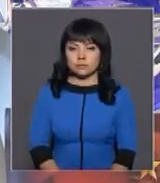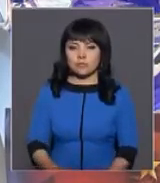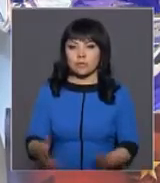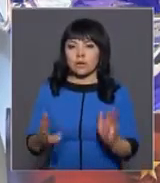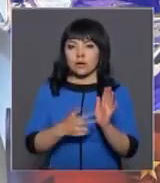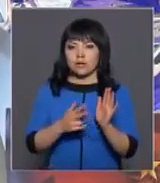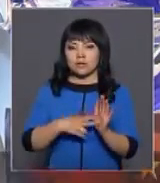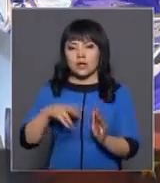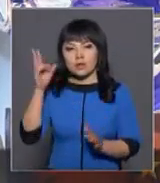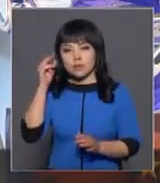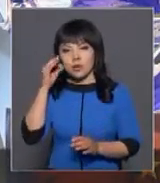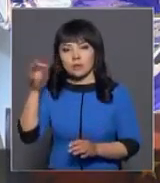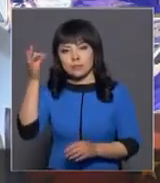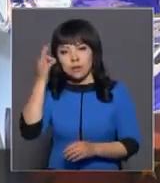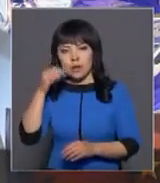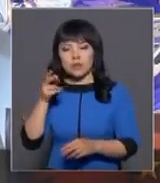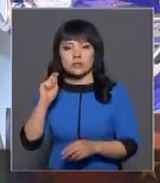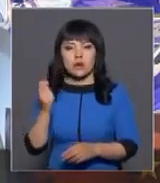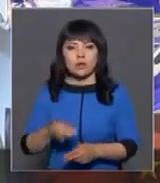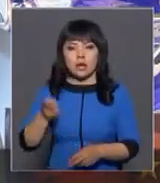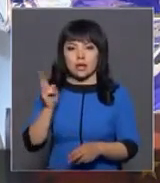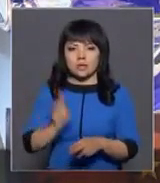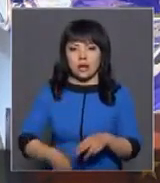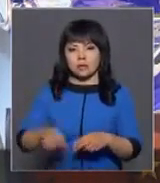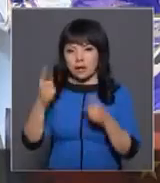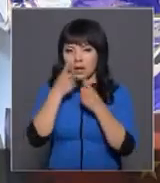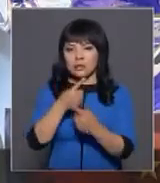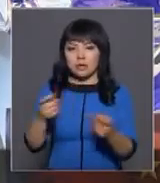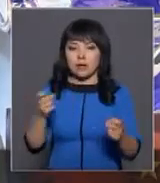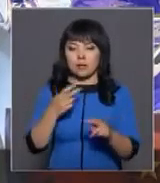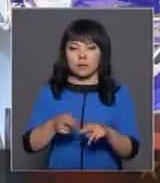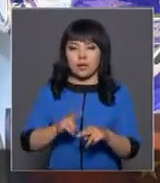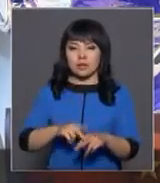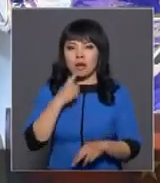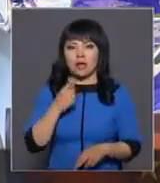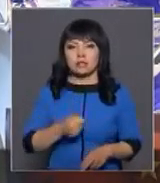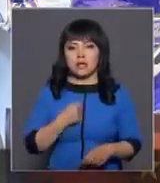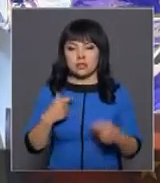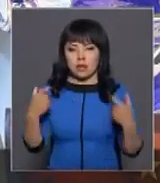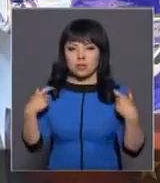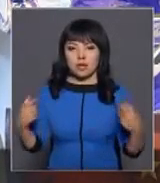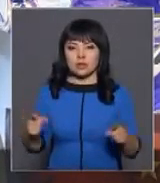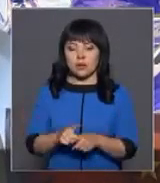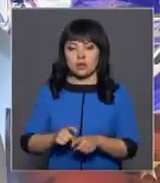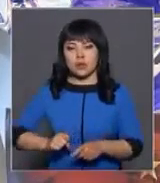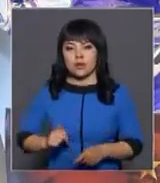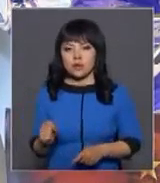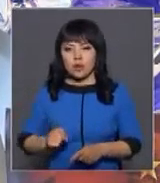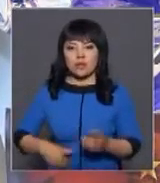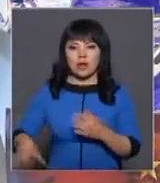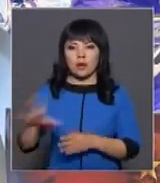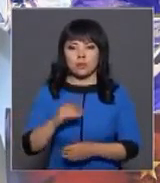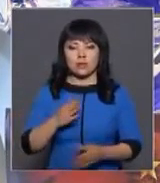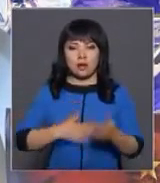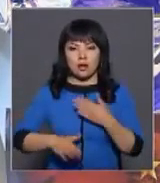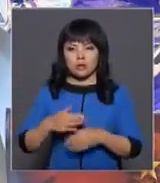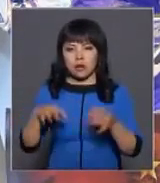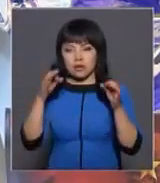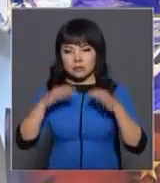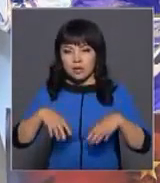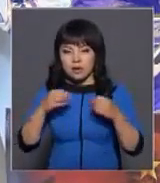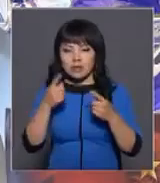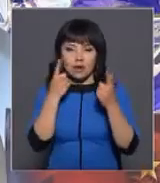Мамырдың 8-і болатын, соғыс аяқталды деген хабар алдық. Солдаттар мен офицерлер, құрбыларым бар, бәріміз қуаныштан жылап